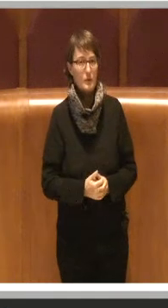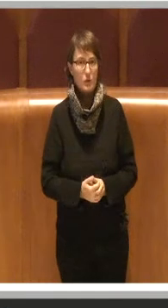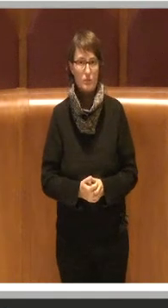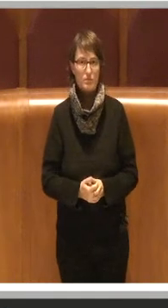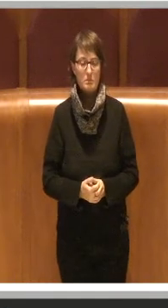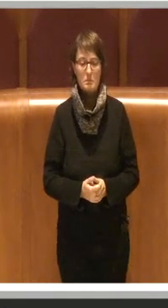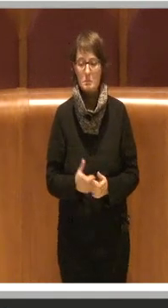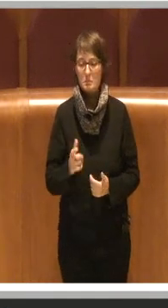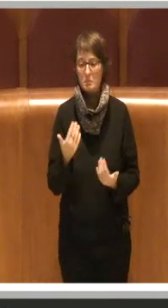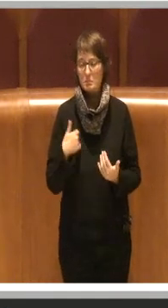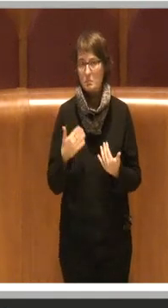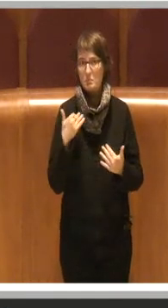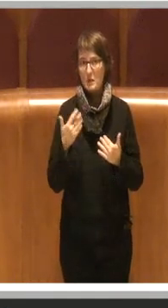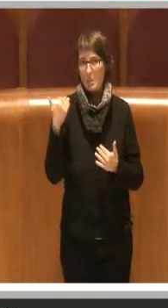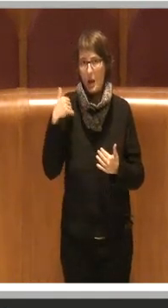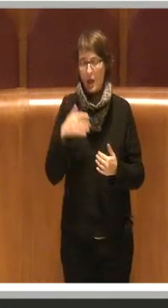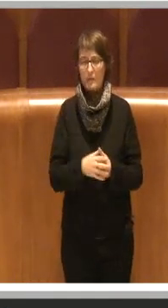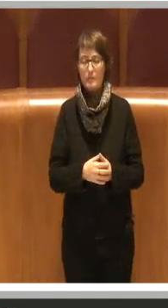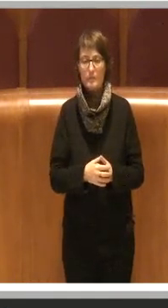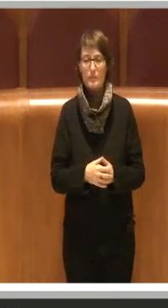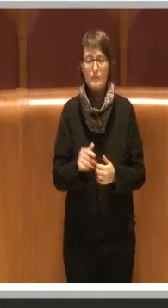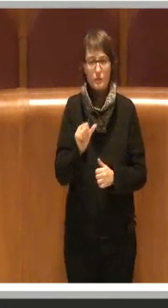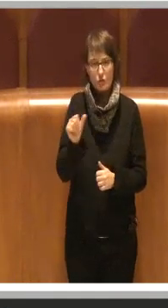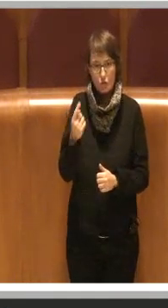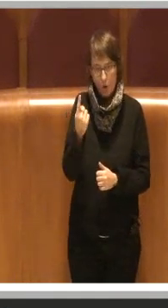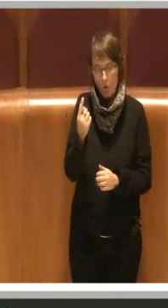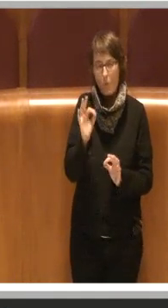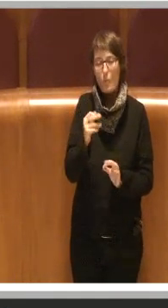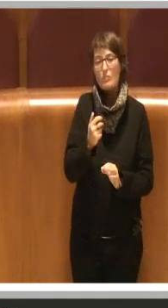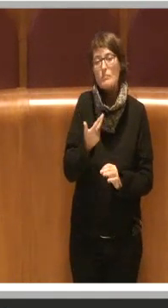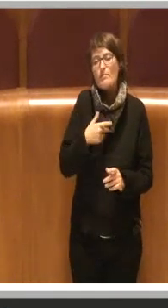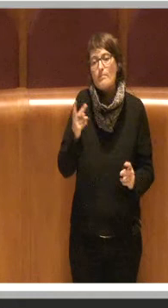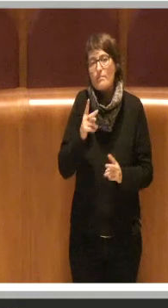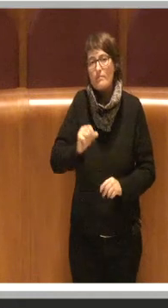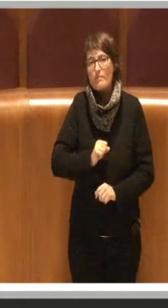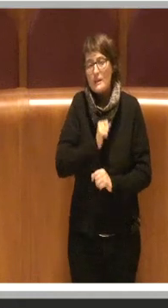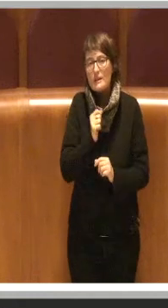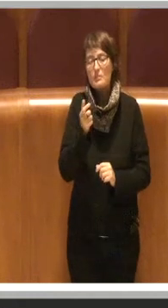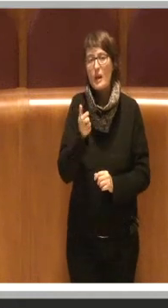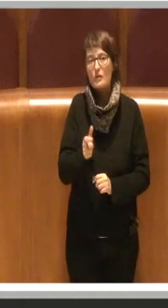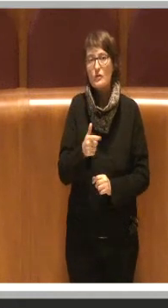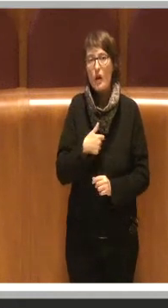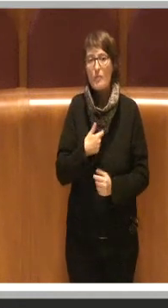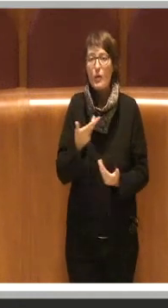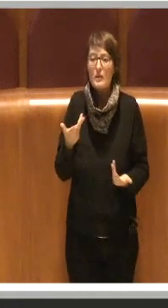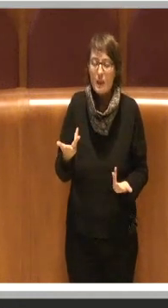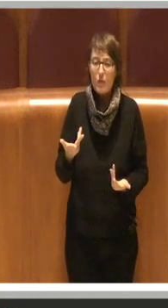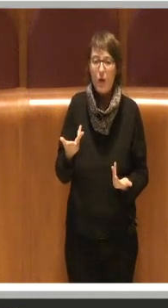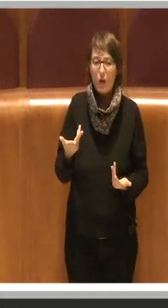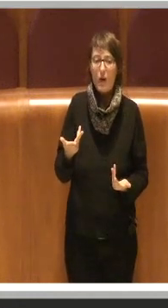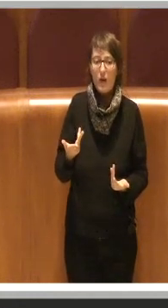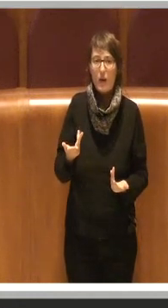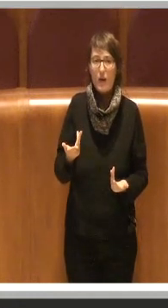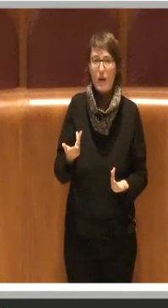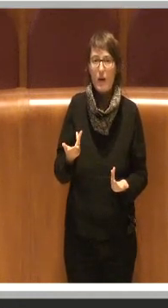sono. Per cui solo un inciso, mi dispiace perché insomma sarebbe stato